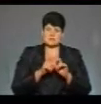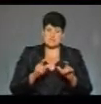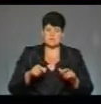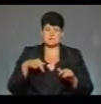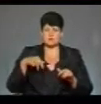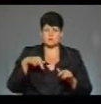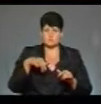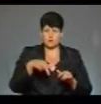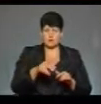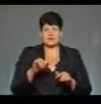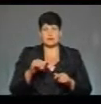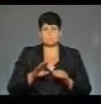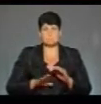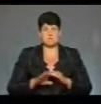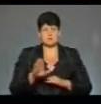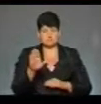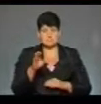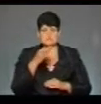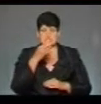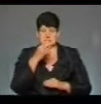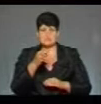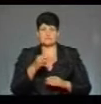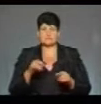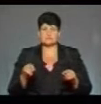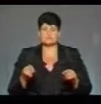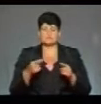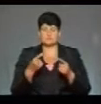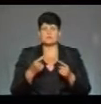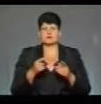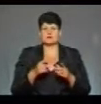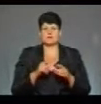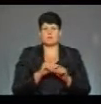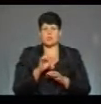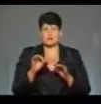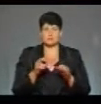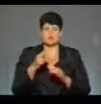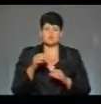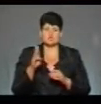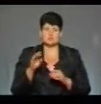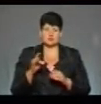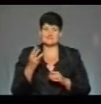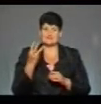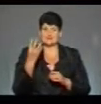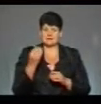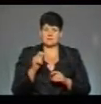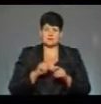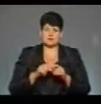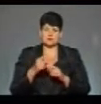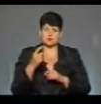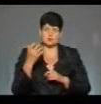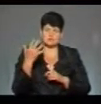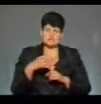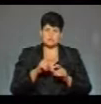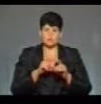пішохідні переходи та пандуси, повідомив засновник проєкту Дмитро Щебетюк. За три дні в Тернополі перевірили більше